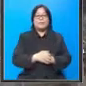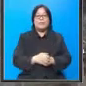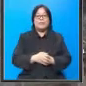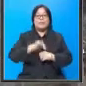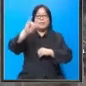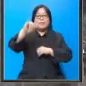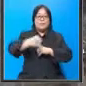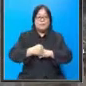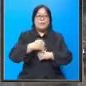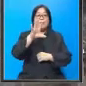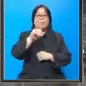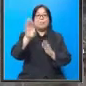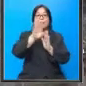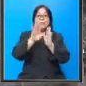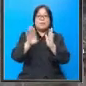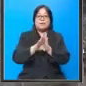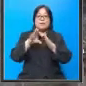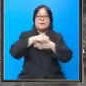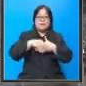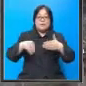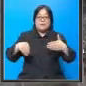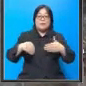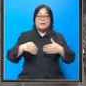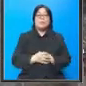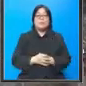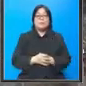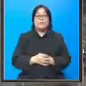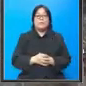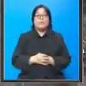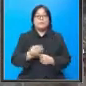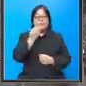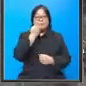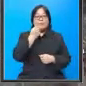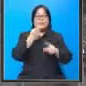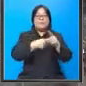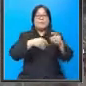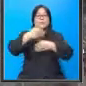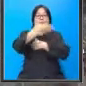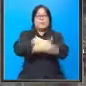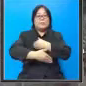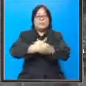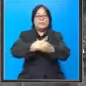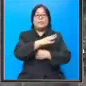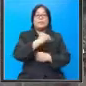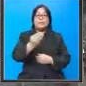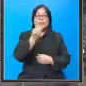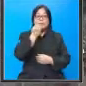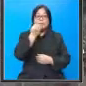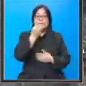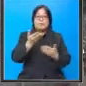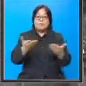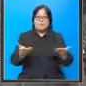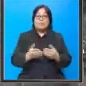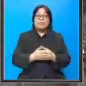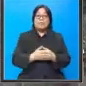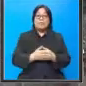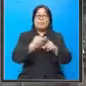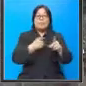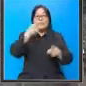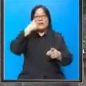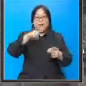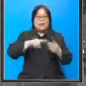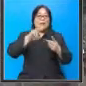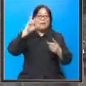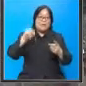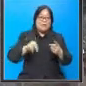impor 50 film ring kita makanan daripada luar negara dan makan makanan ini datang